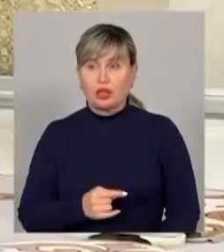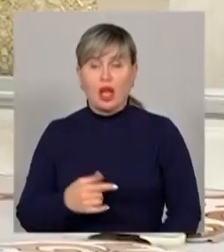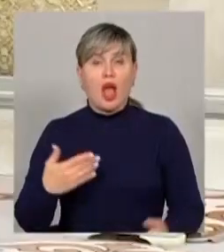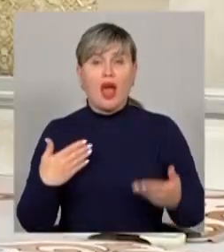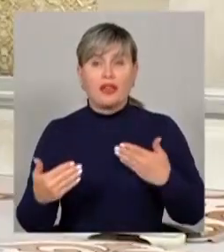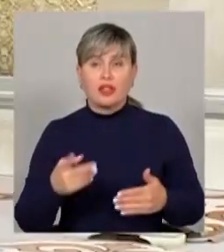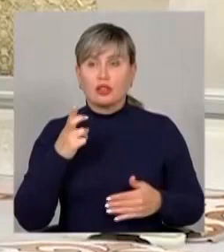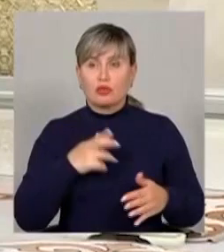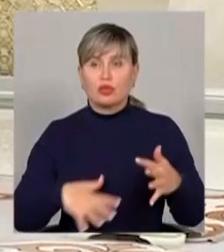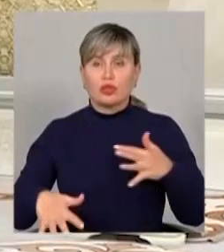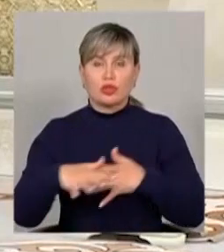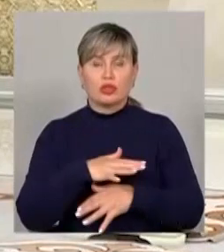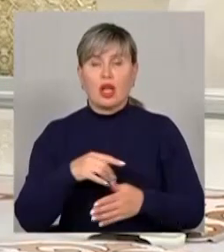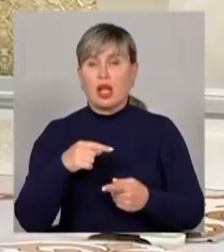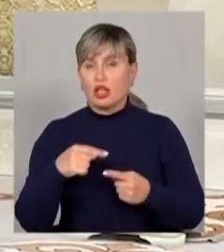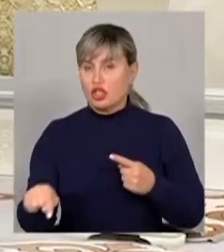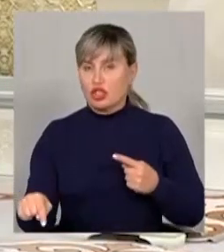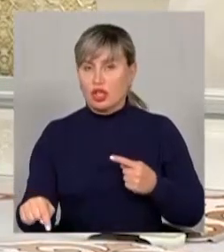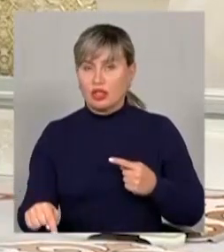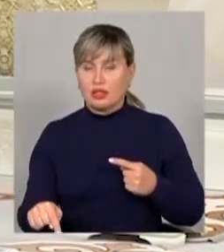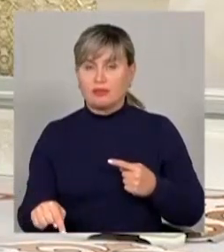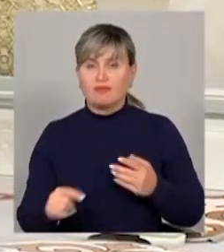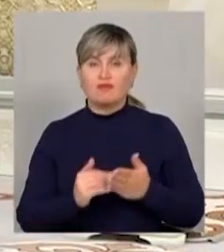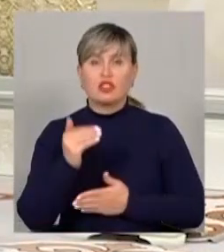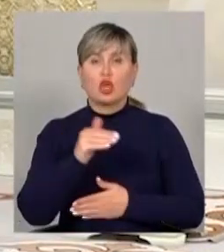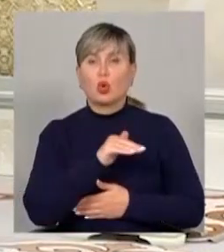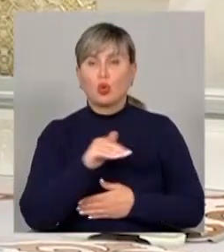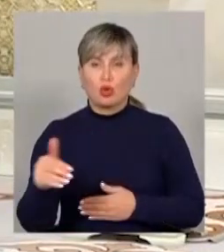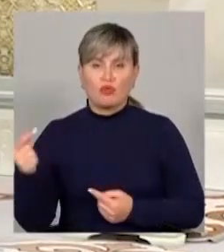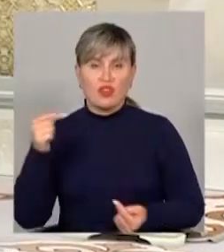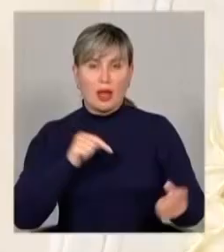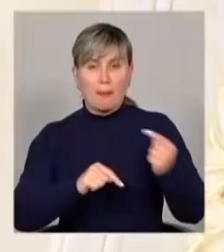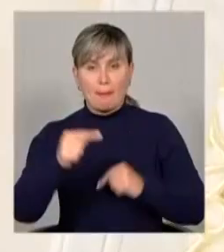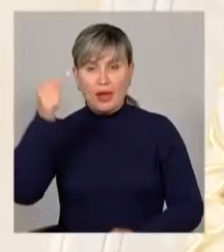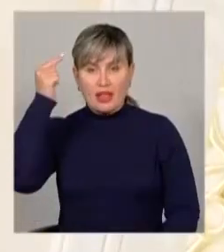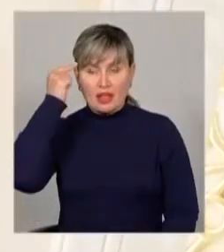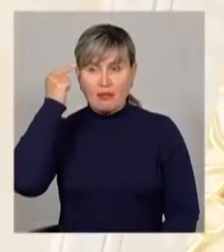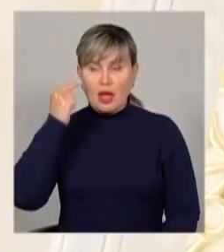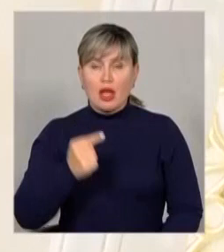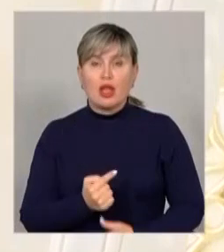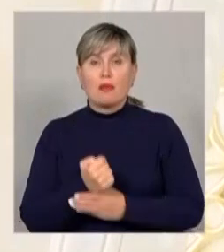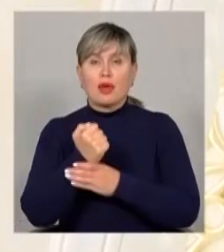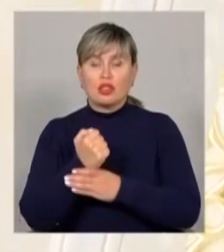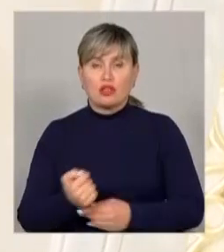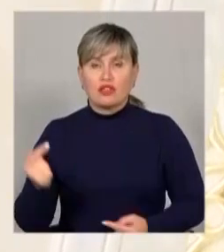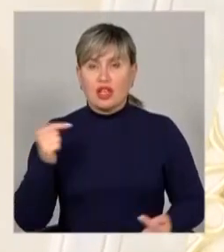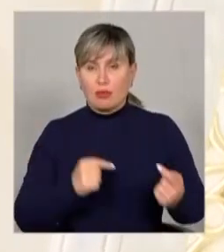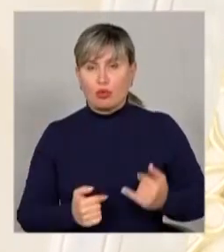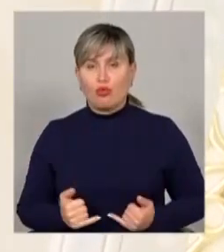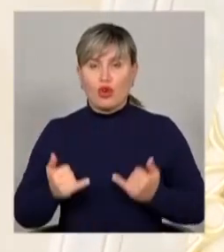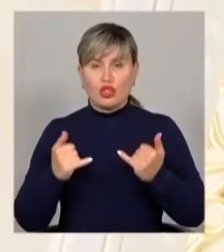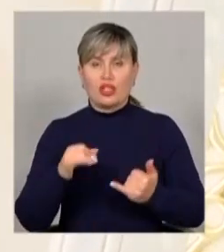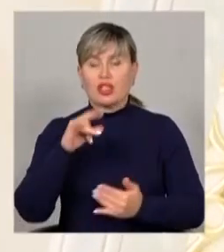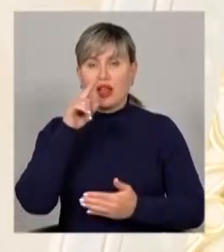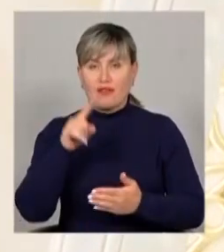Отношения двух стран отличаются высоким уровнем взаимопонимания, поддержки, взаимного уважения и